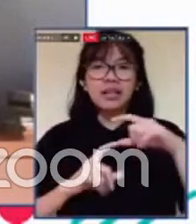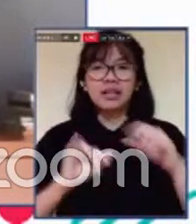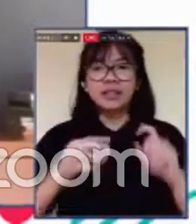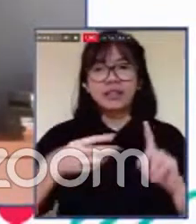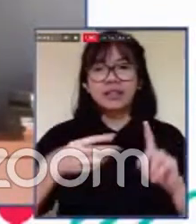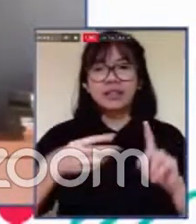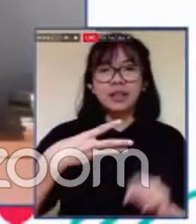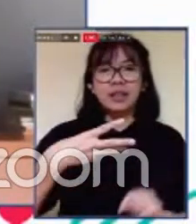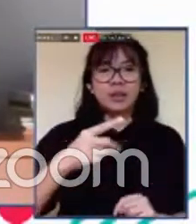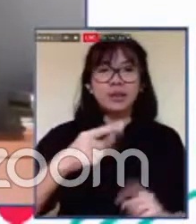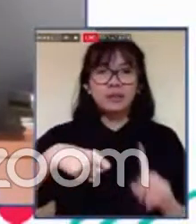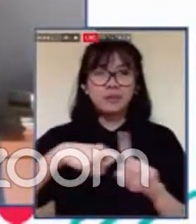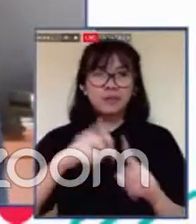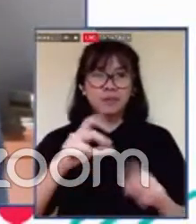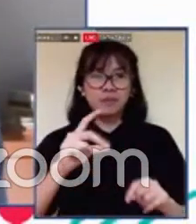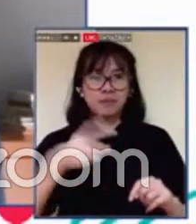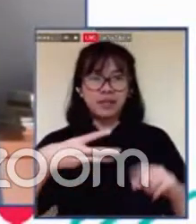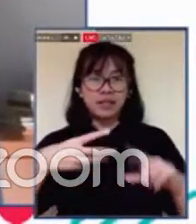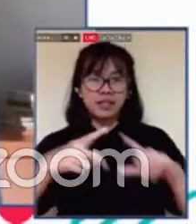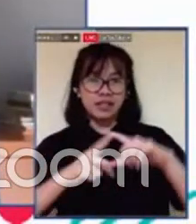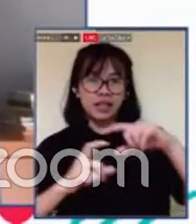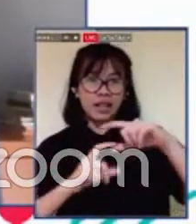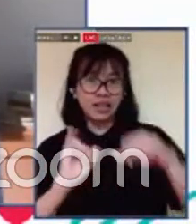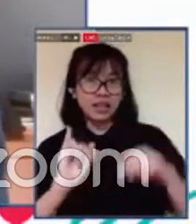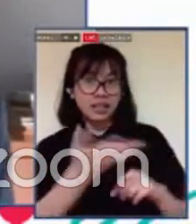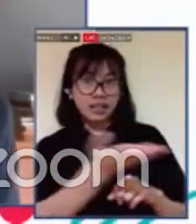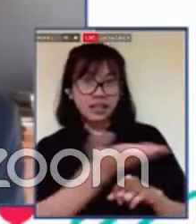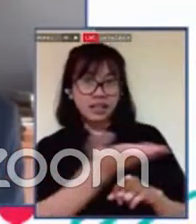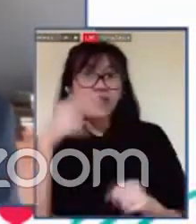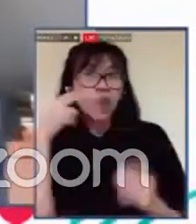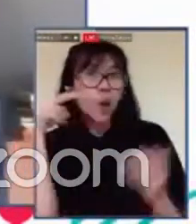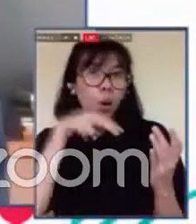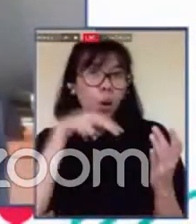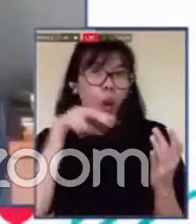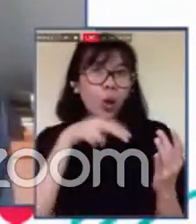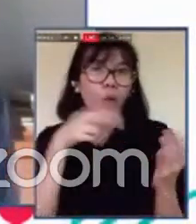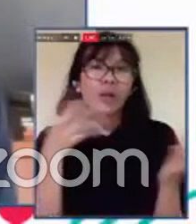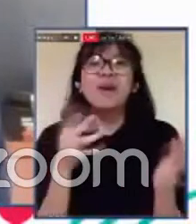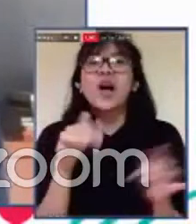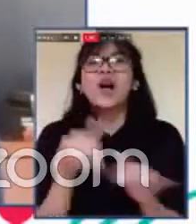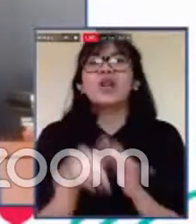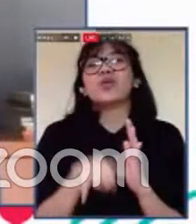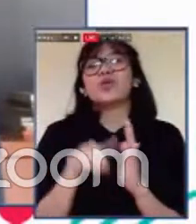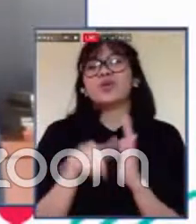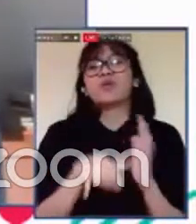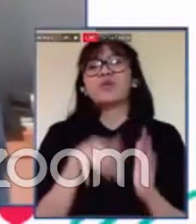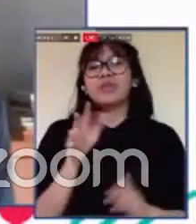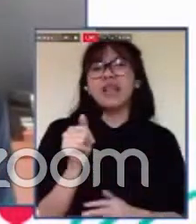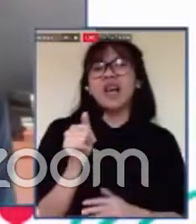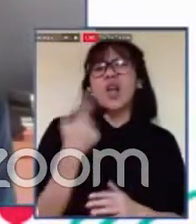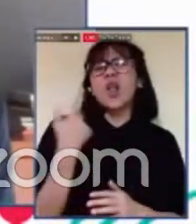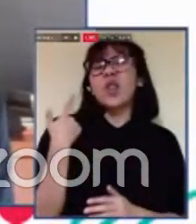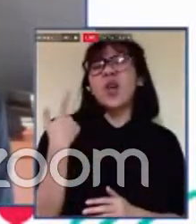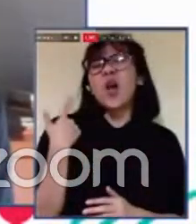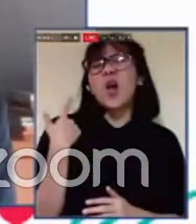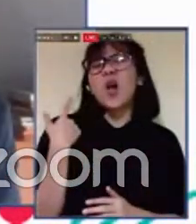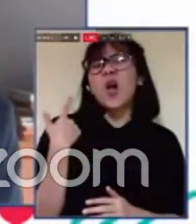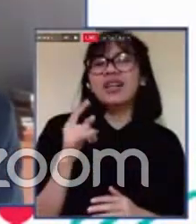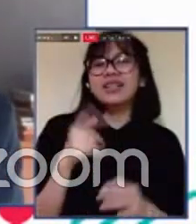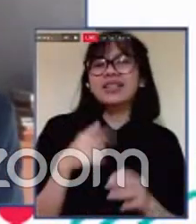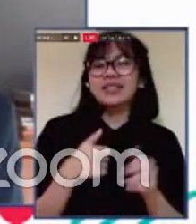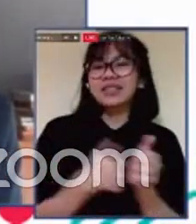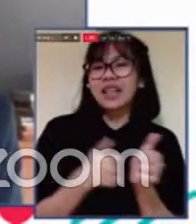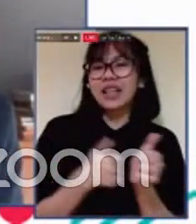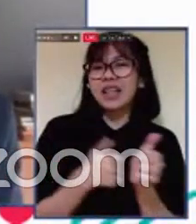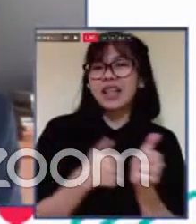teman-teman bisa menikmati juga melalui tayangan YouTube yang ada. Jadi tolong jangan lupa untuk subscribe.